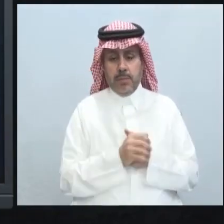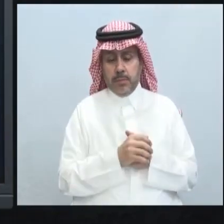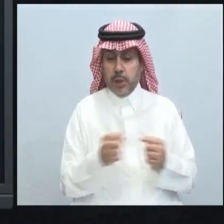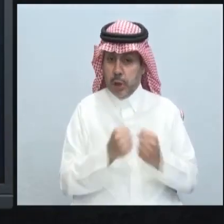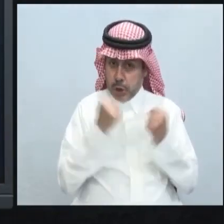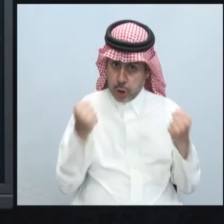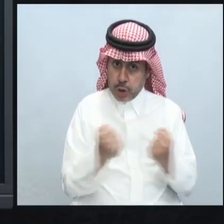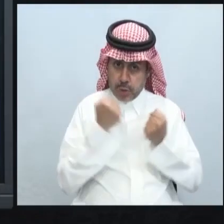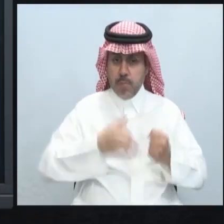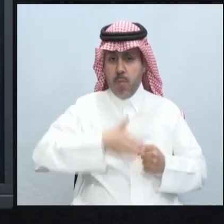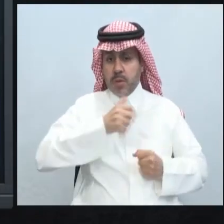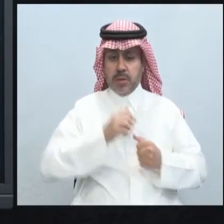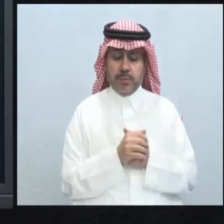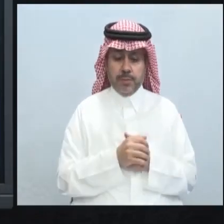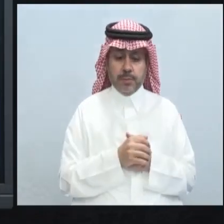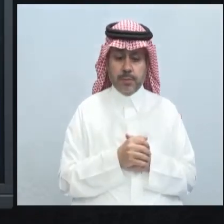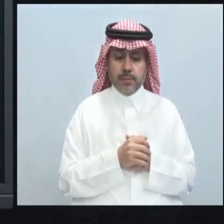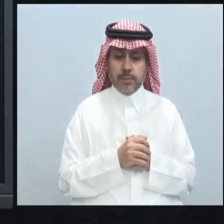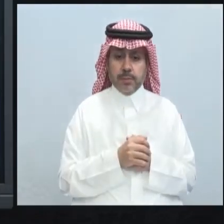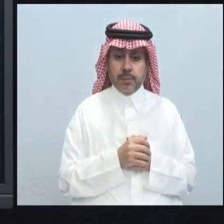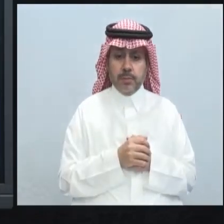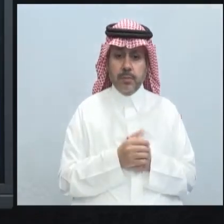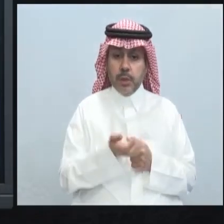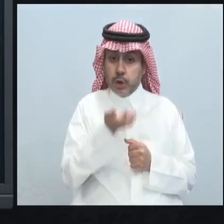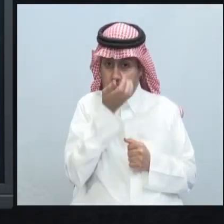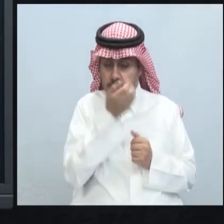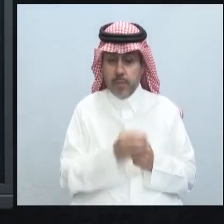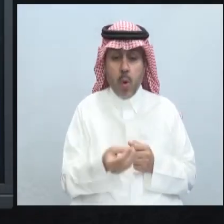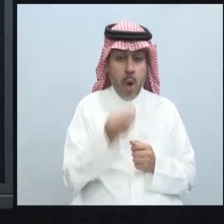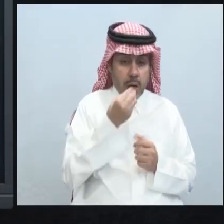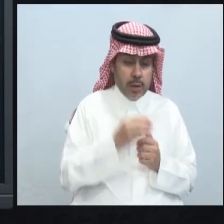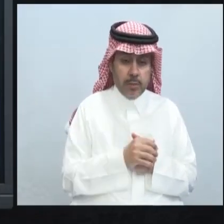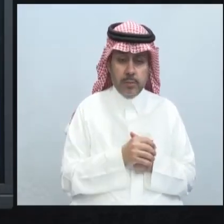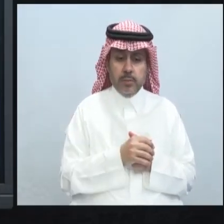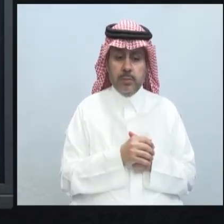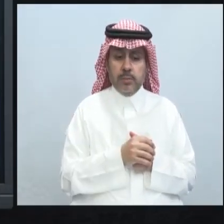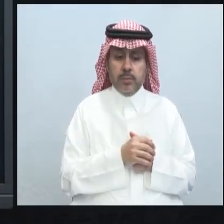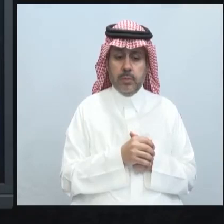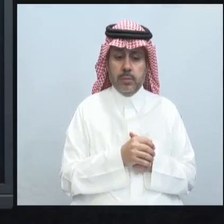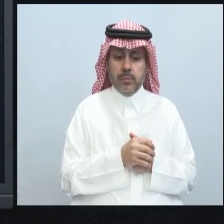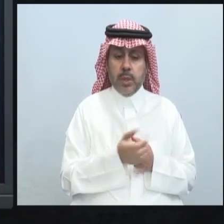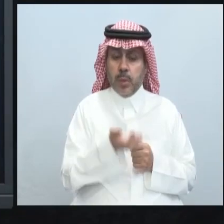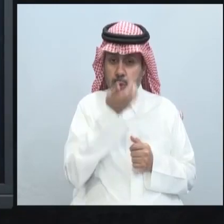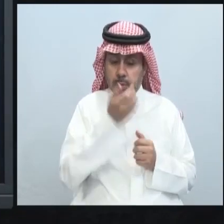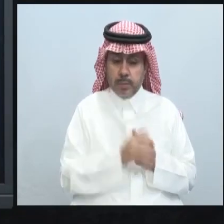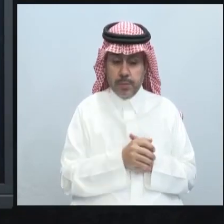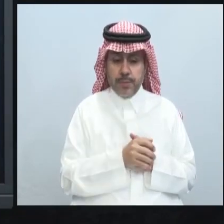صلى الله عليه وسلم نحن يا ابنائه اذا تناولنا شيء من الاكل او المشروب